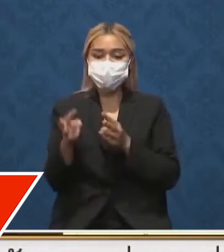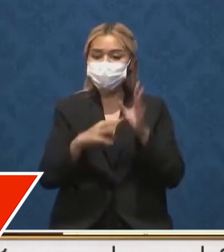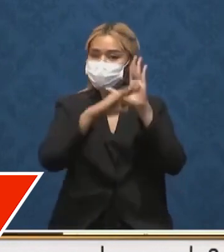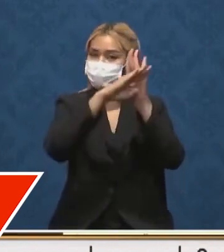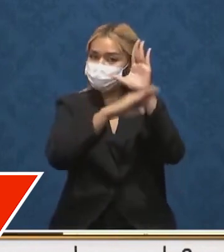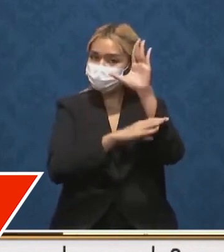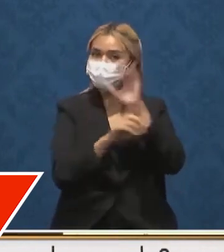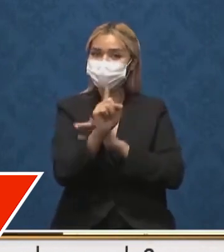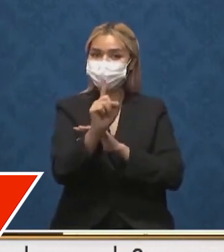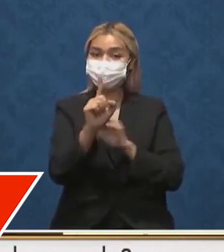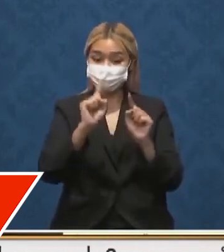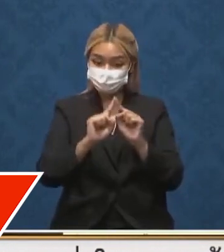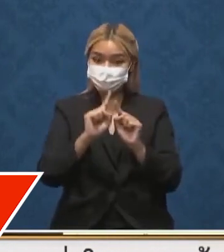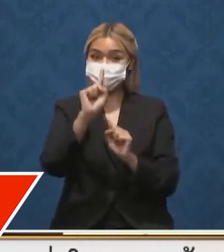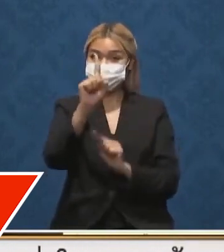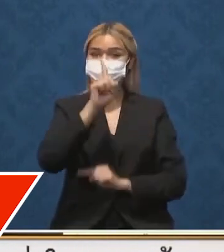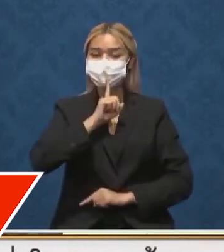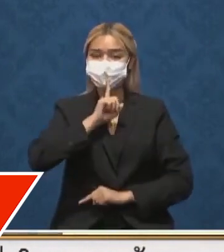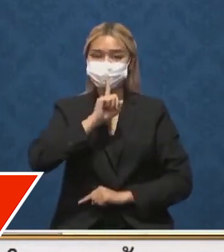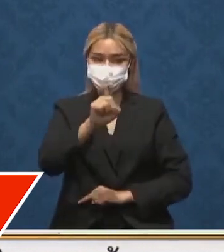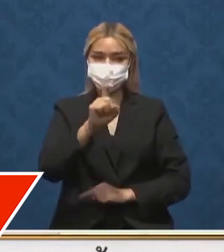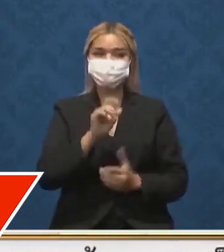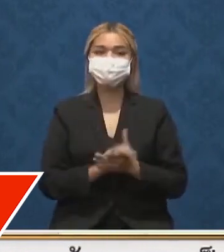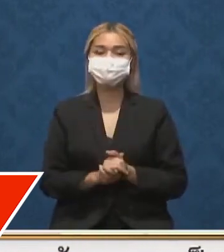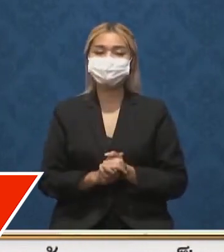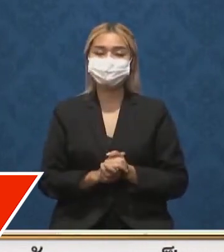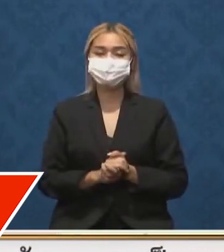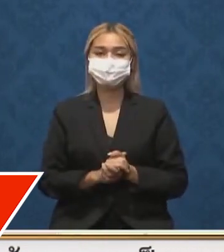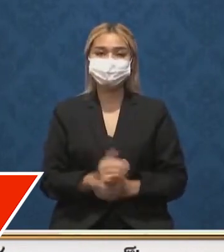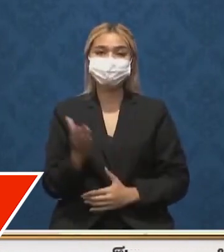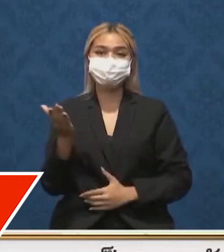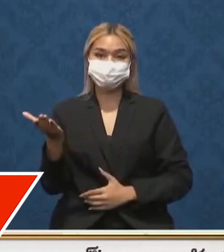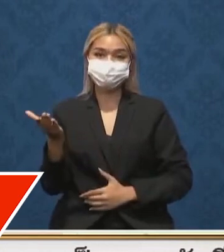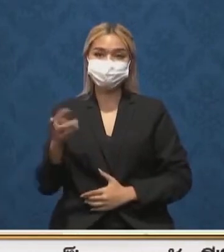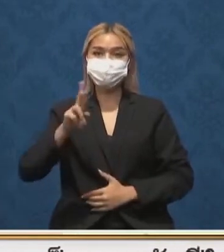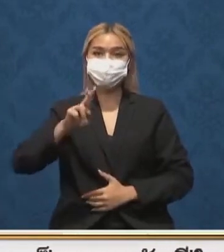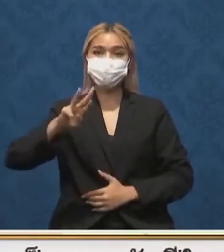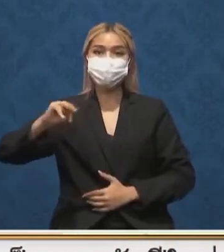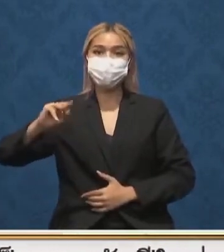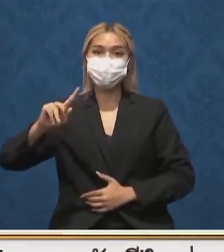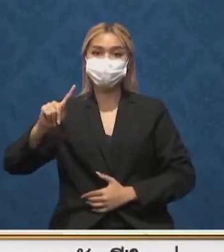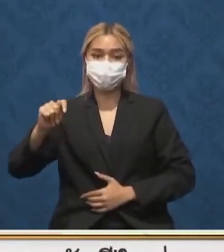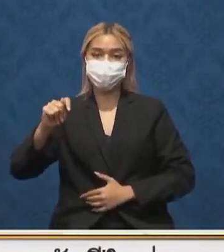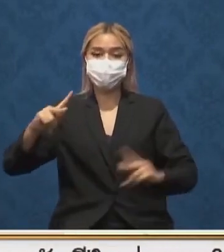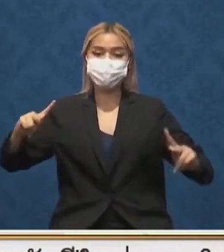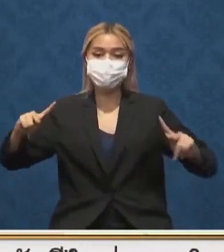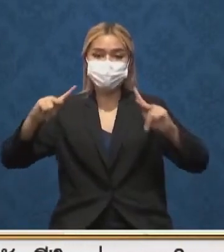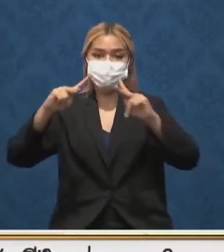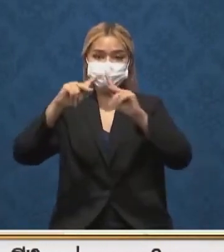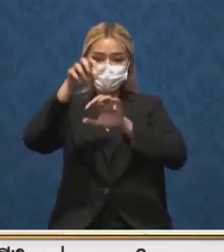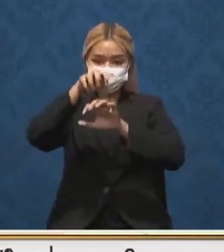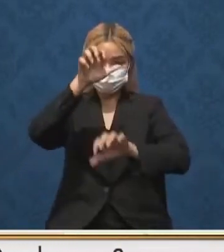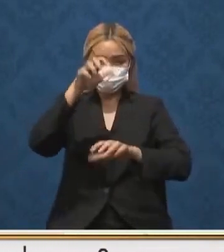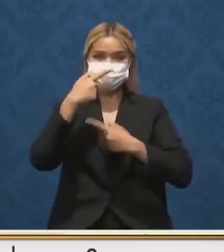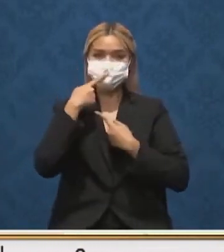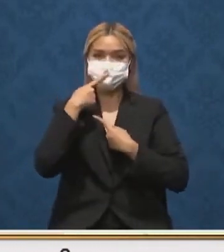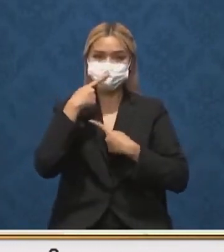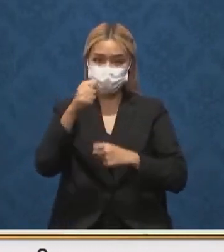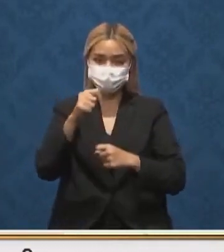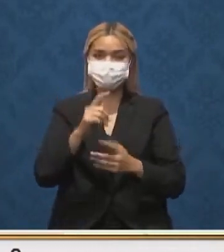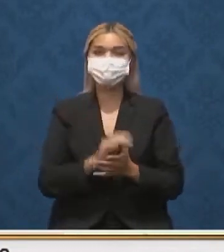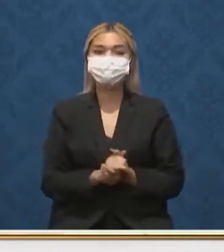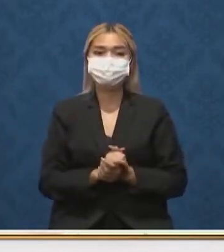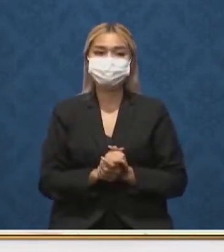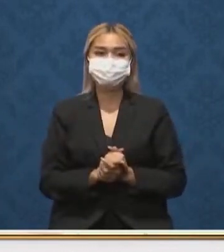ถามแรกครับเชิญท่านรัฐมนตรีตอบครับกราบเรียนท่านประธานสภาผู้แทน